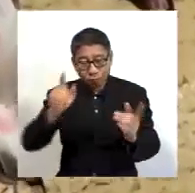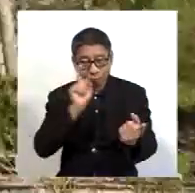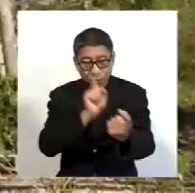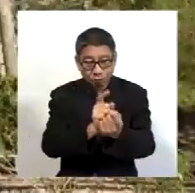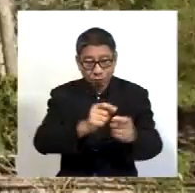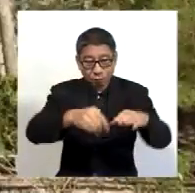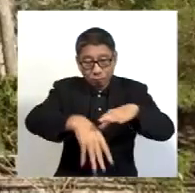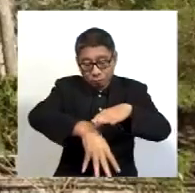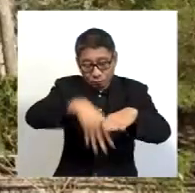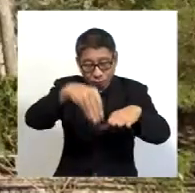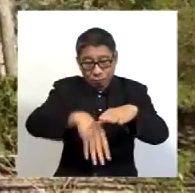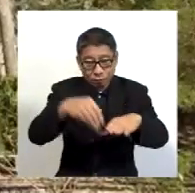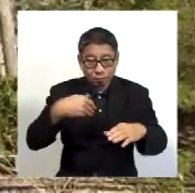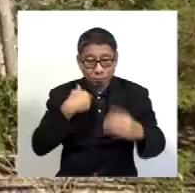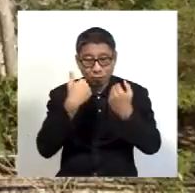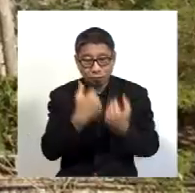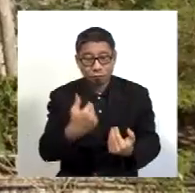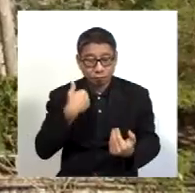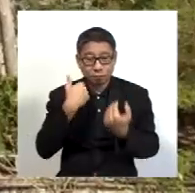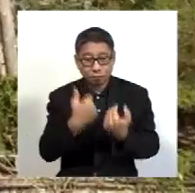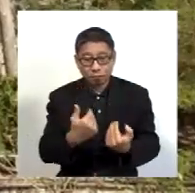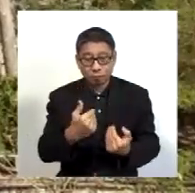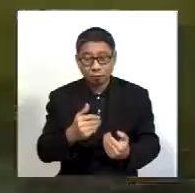น้ำซึมแล้วก็ต้องทิ้งระยะเอาไว้นะ